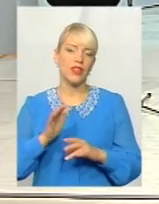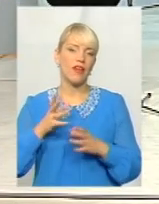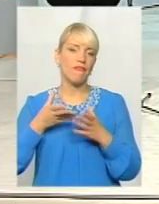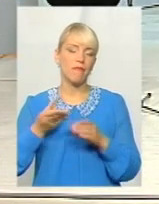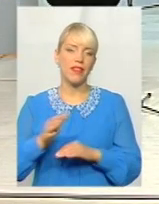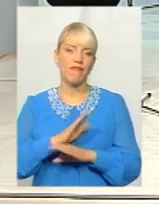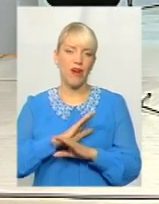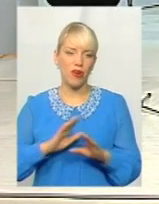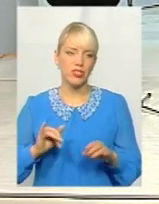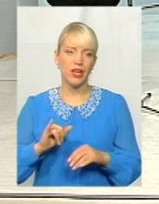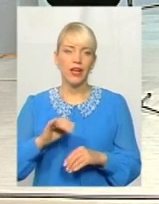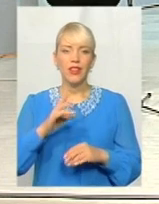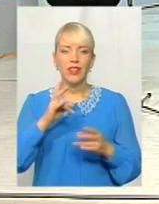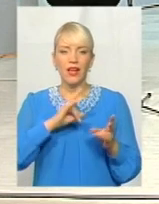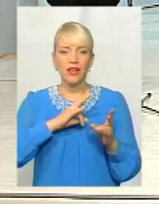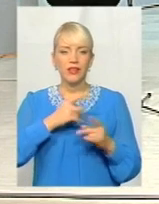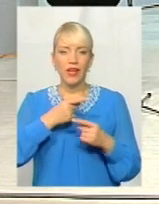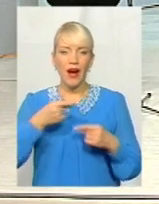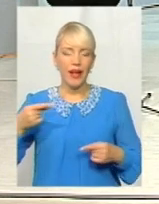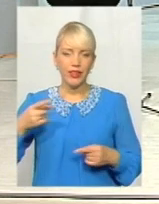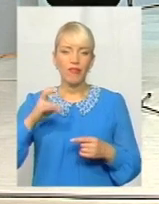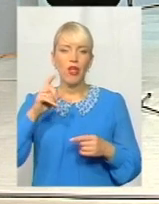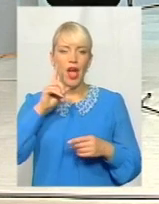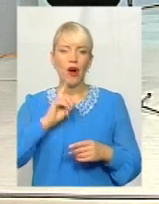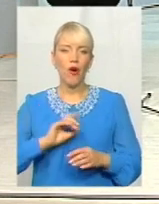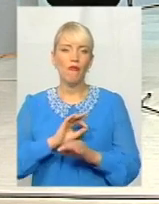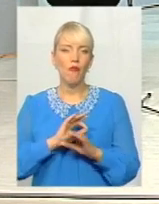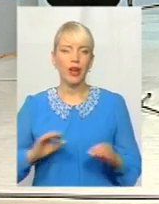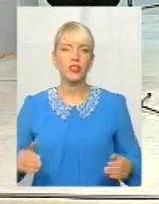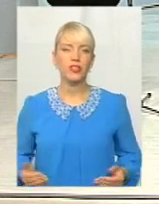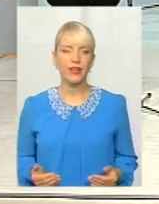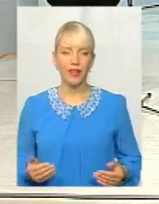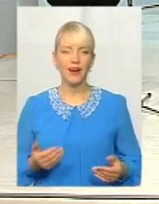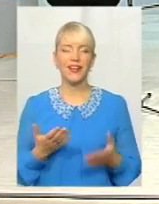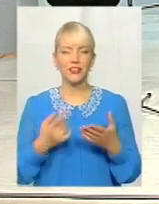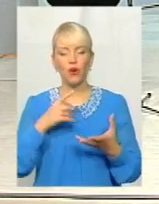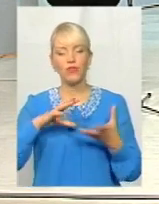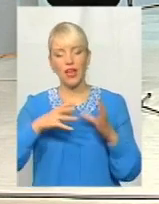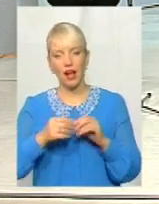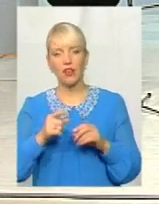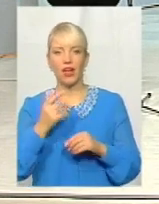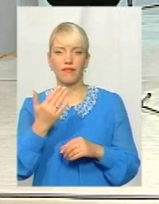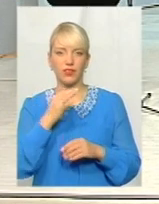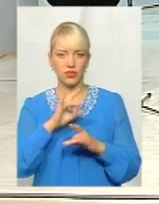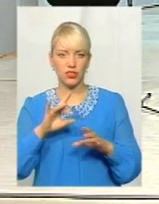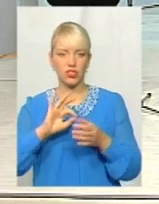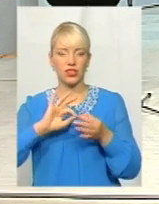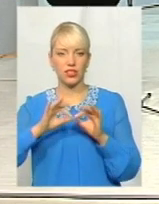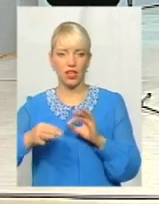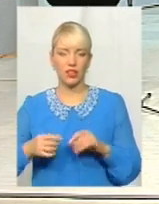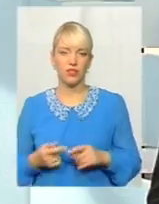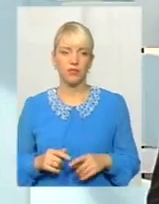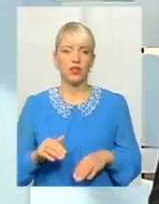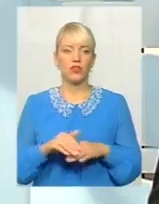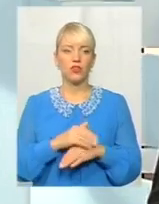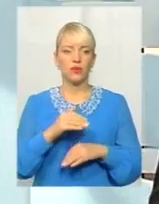негативно на комфорт життя, так? Ну, якщо так, загально, так? Більш детальніше. Так, ну, власне, доброго